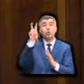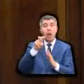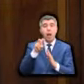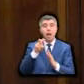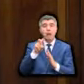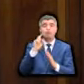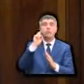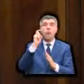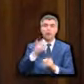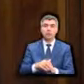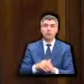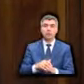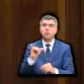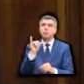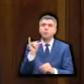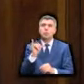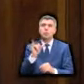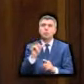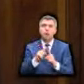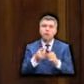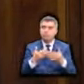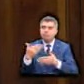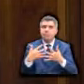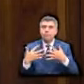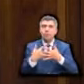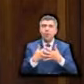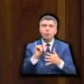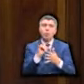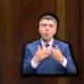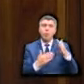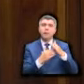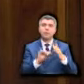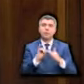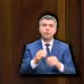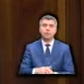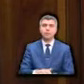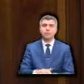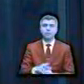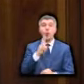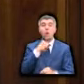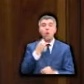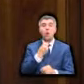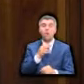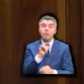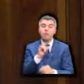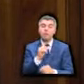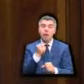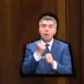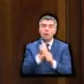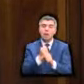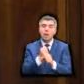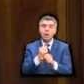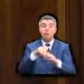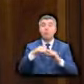الشهر. أين هي محاربة التطبيع مع إسرائيل؟ حكومتي اش كدير في هذا المجال؟ وحنا كنواب